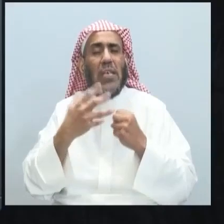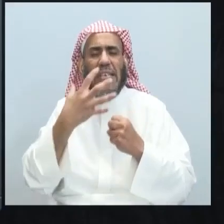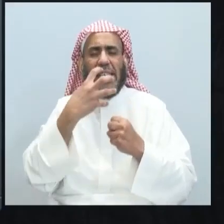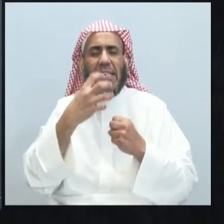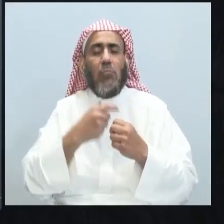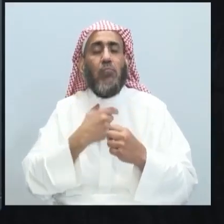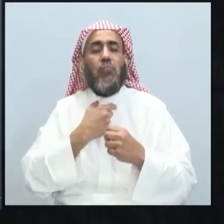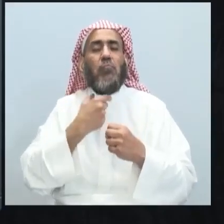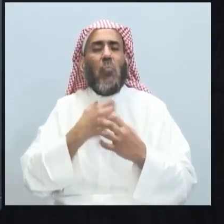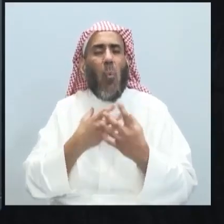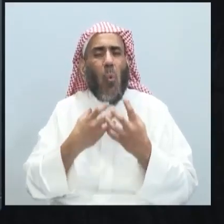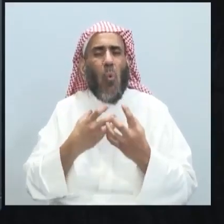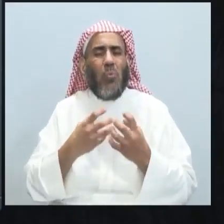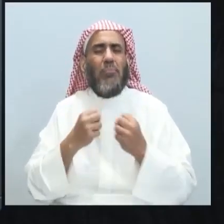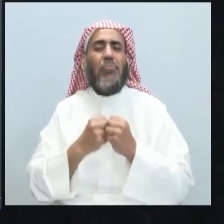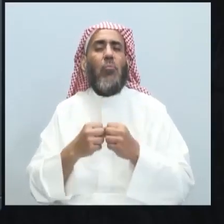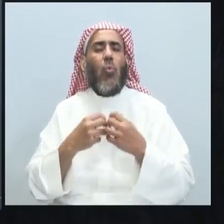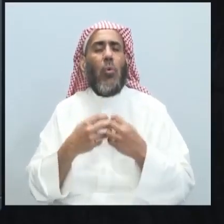لم يخرج وبشده